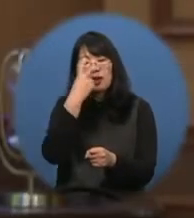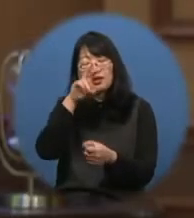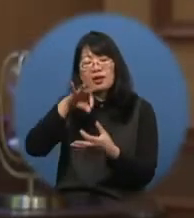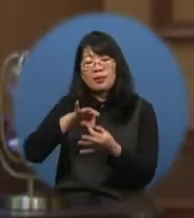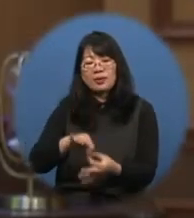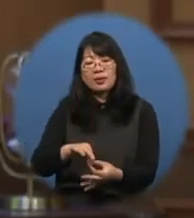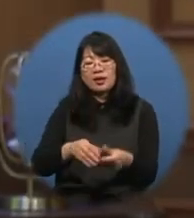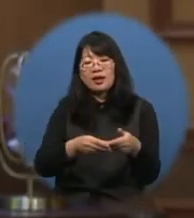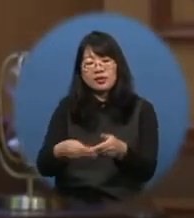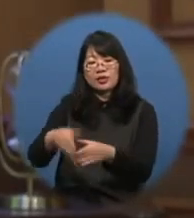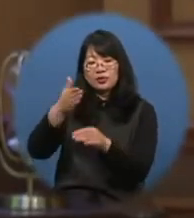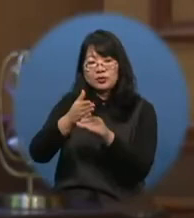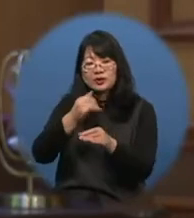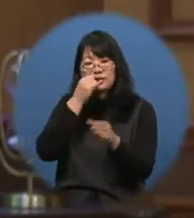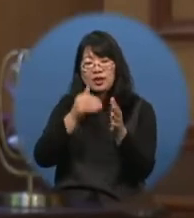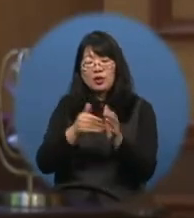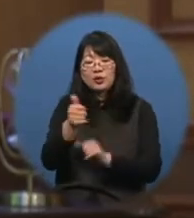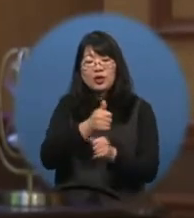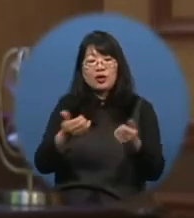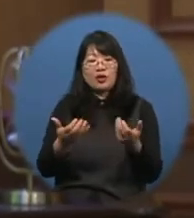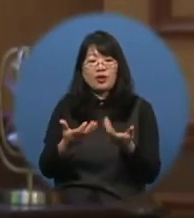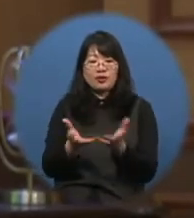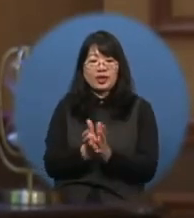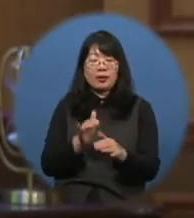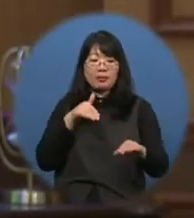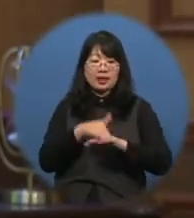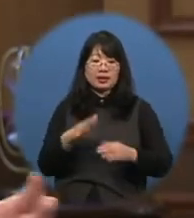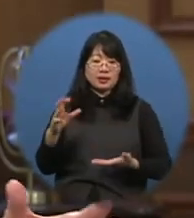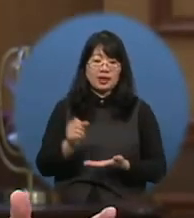관리하면서 네. 이끌어오고 있죠. 위원회 방식으로 네네,